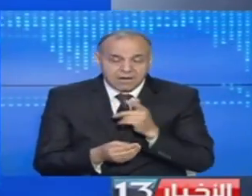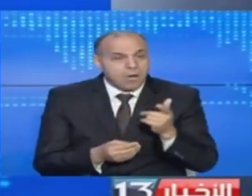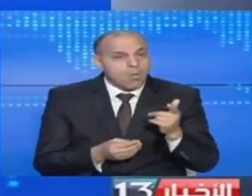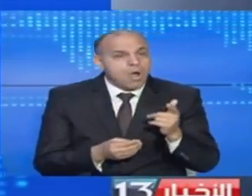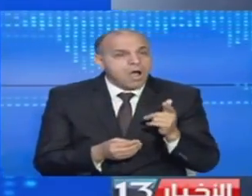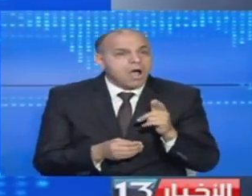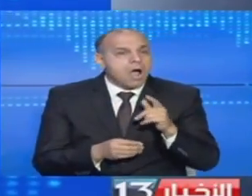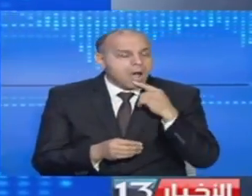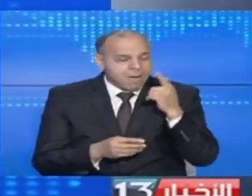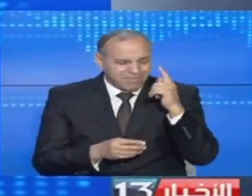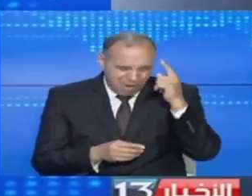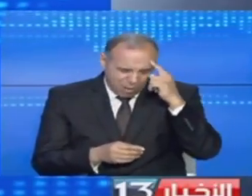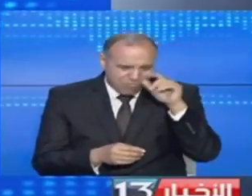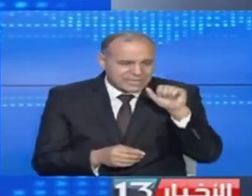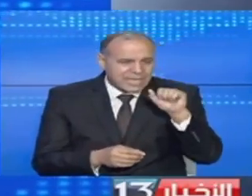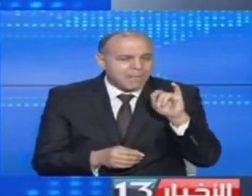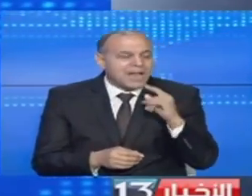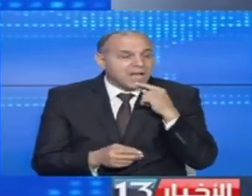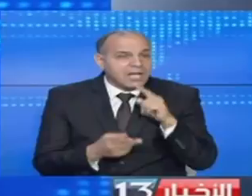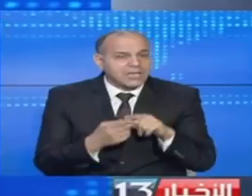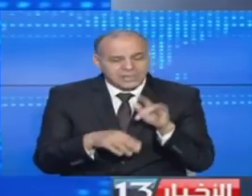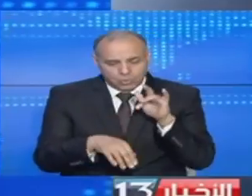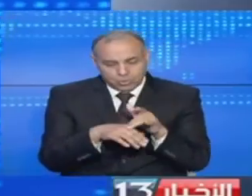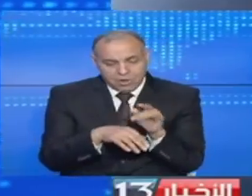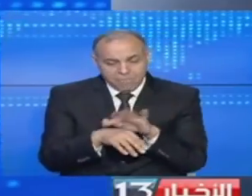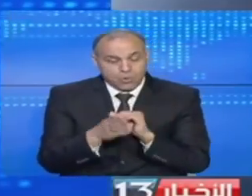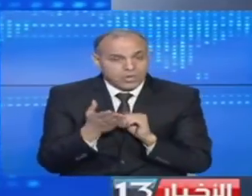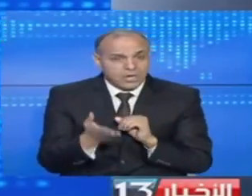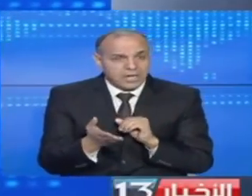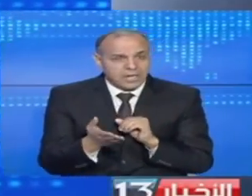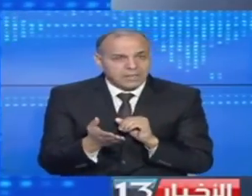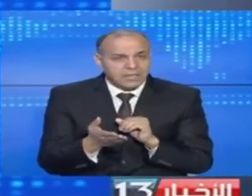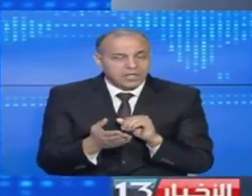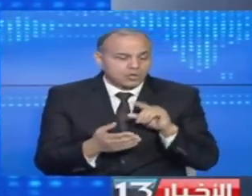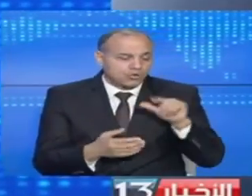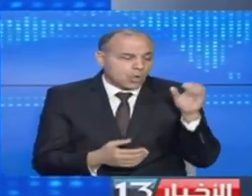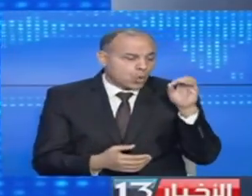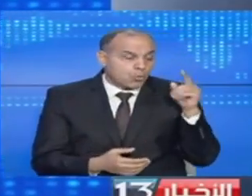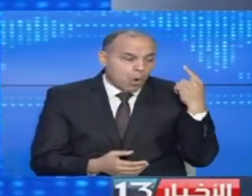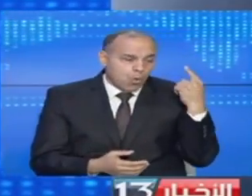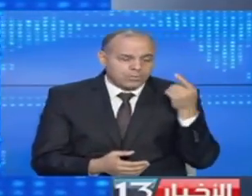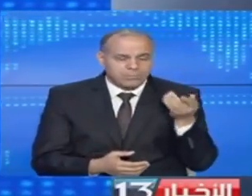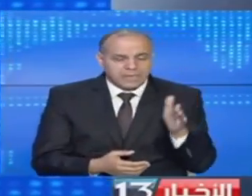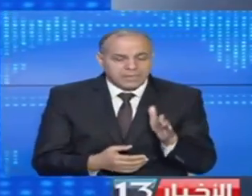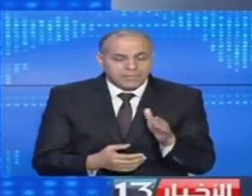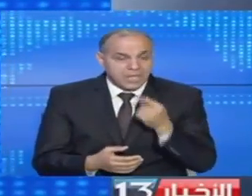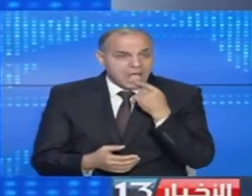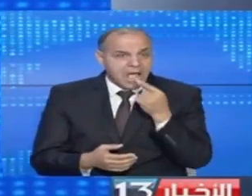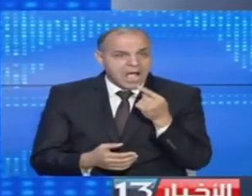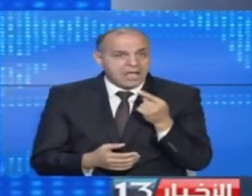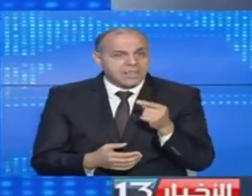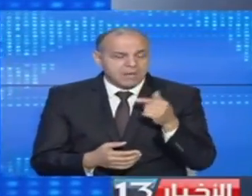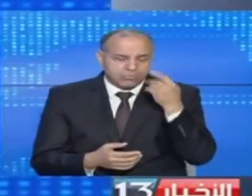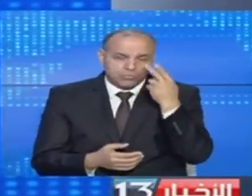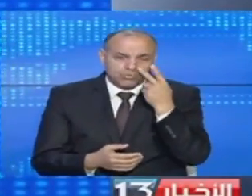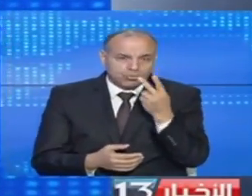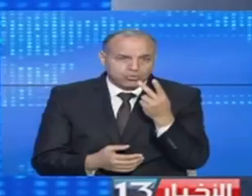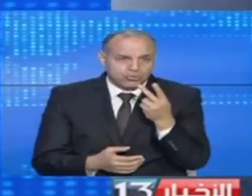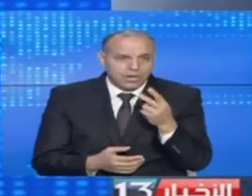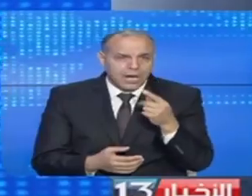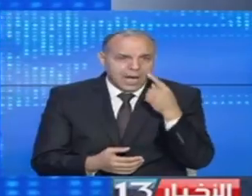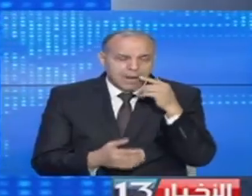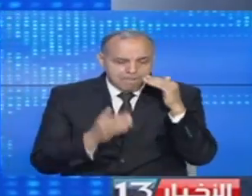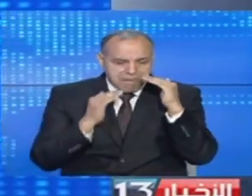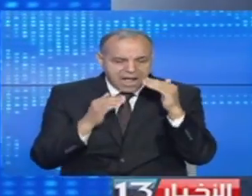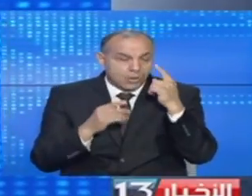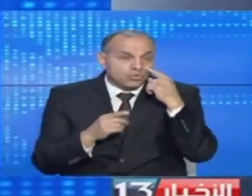عريقات بعد اصابته بفيروس كورونا وال شهر اكتوبر الماضي في الورقه التاليه ابرز